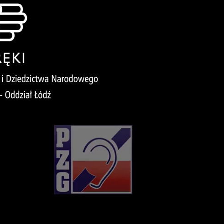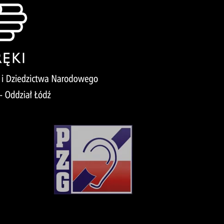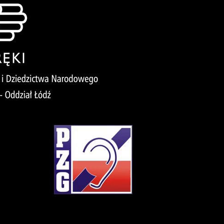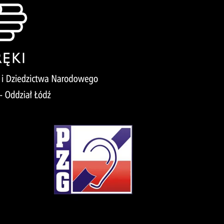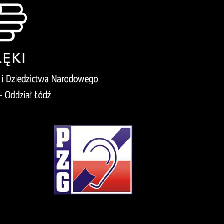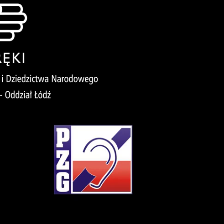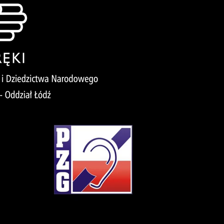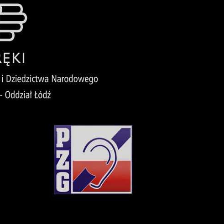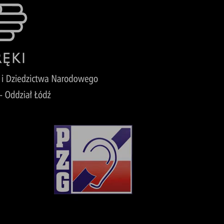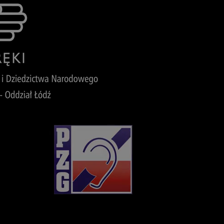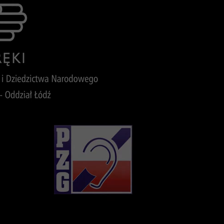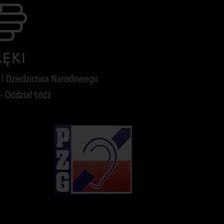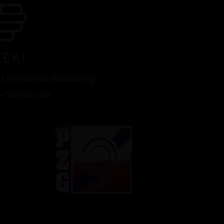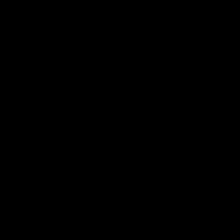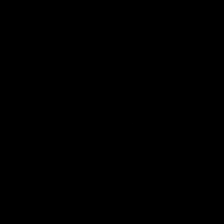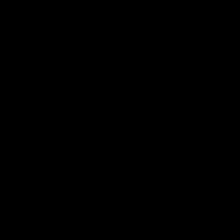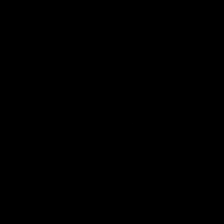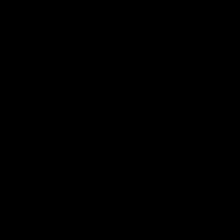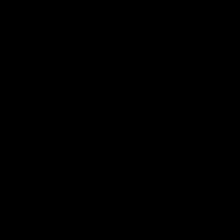Dzięki za oglądanie!